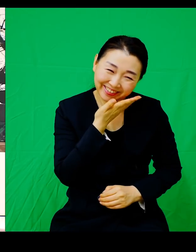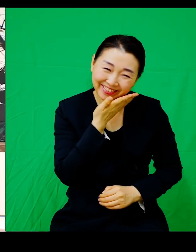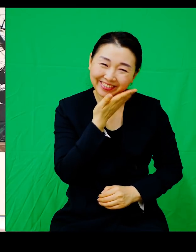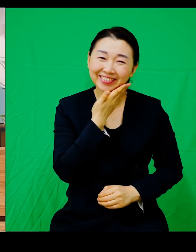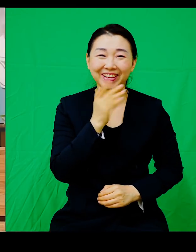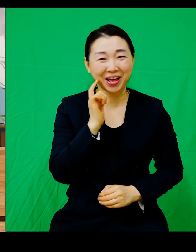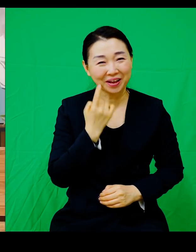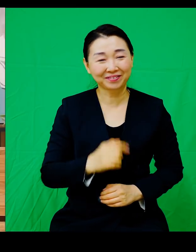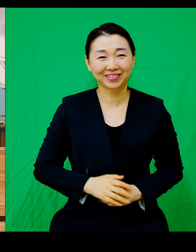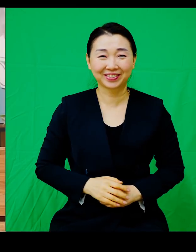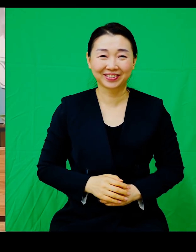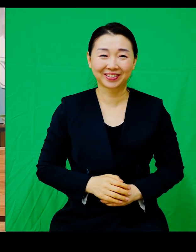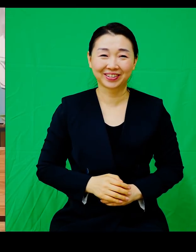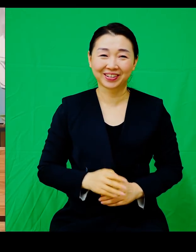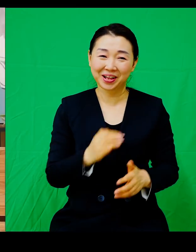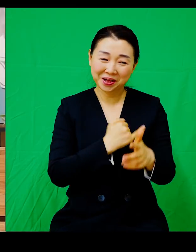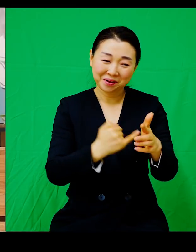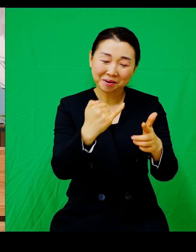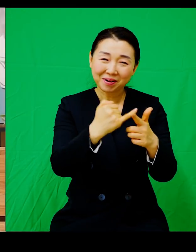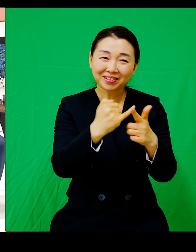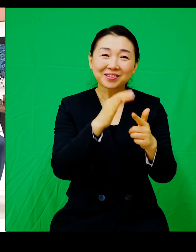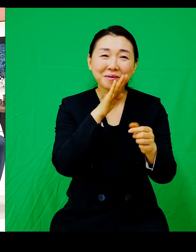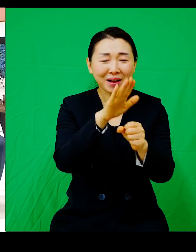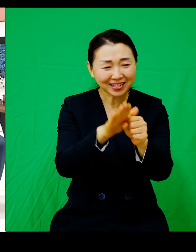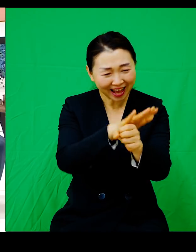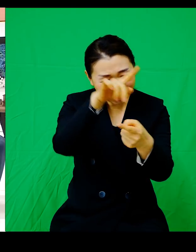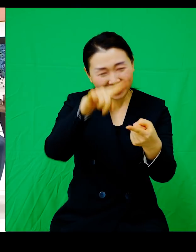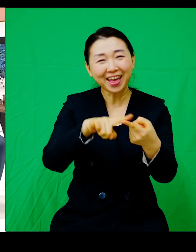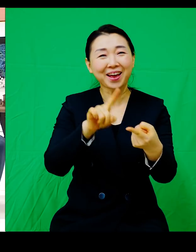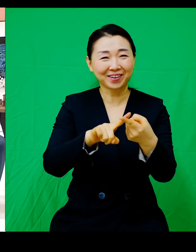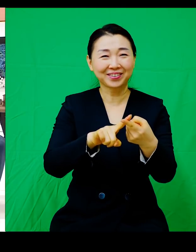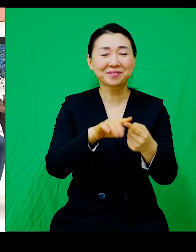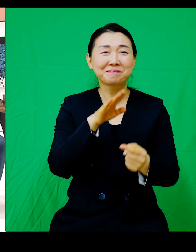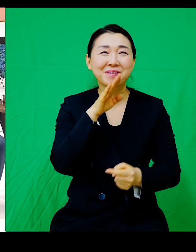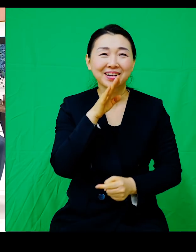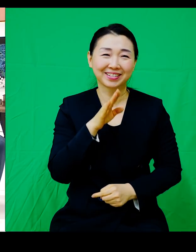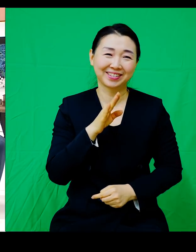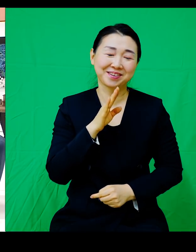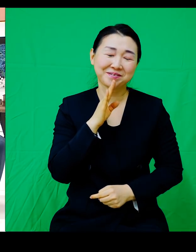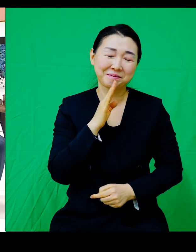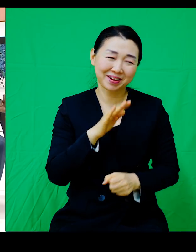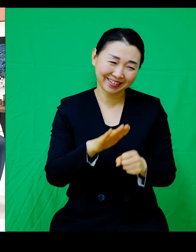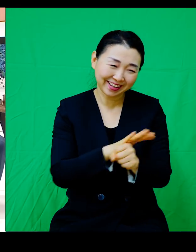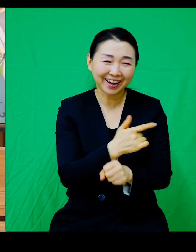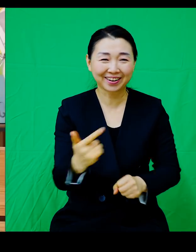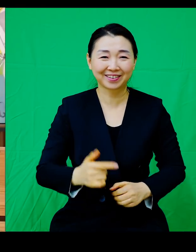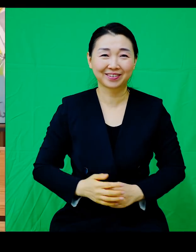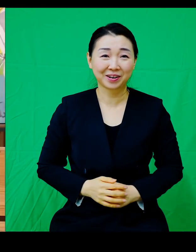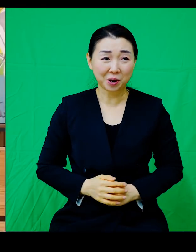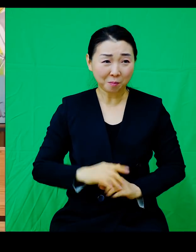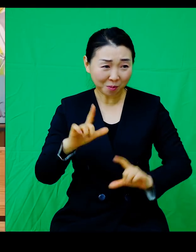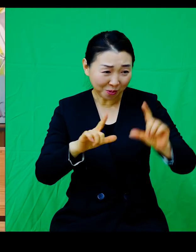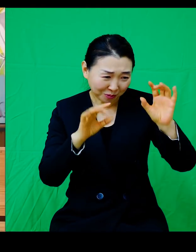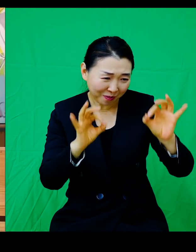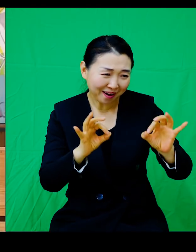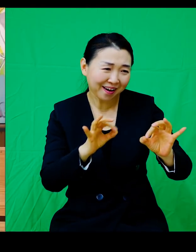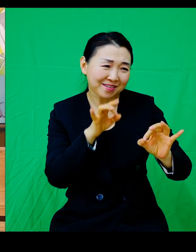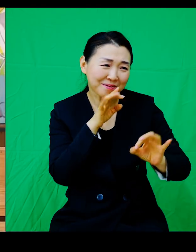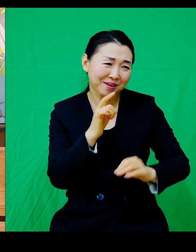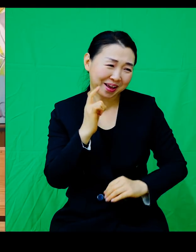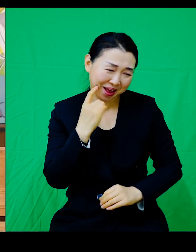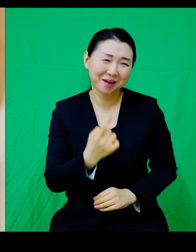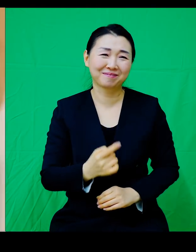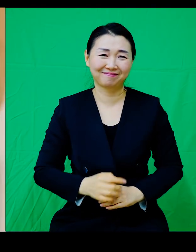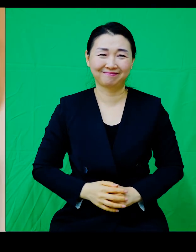아유 예뻐요. 귀여워. 이 막내딸은 얼마나 사랑받는 딸인지 아시죠? 어. 예, 정말 눈에 넣어도 안 아프고 그냥 뭐 하는 모습만